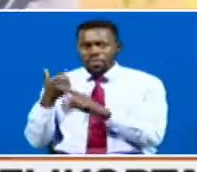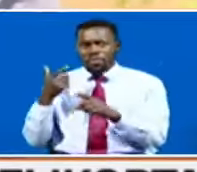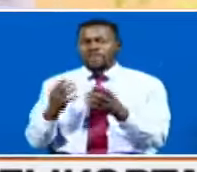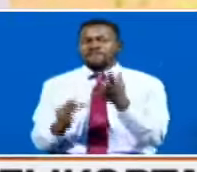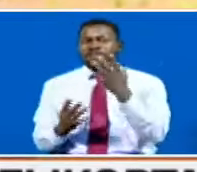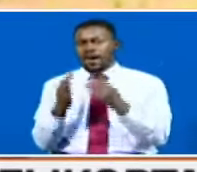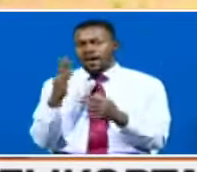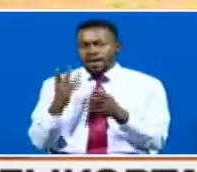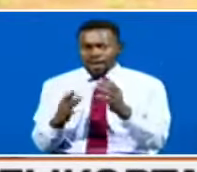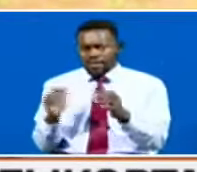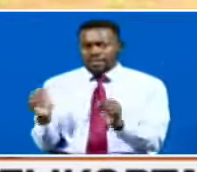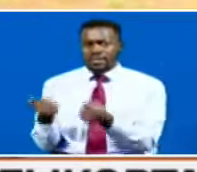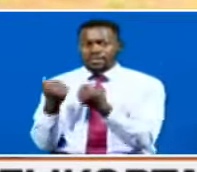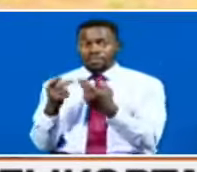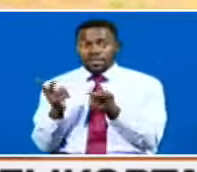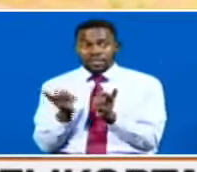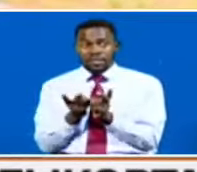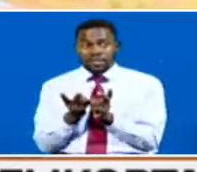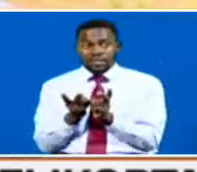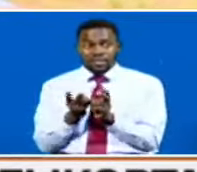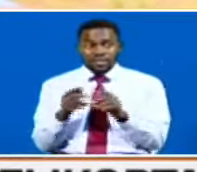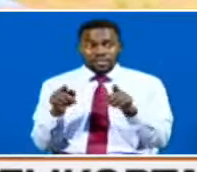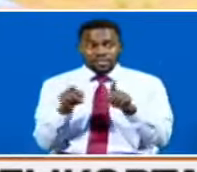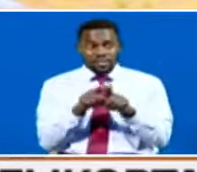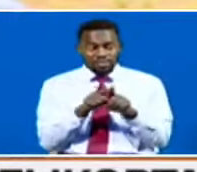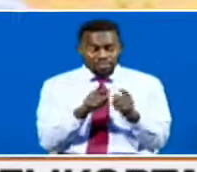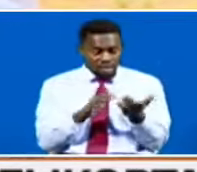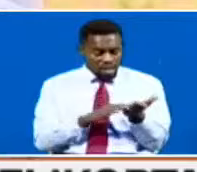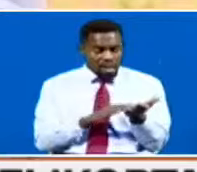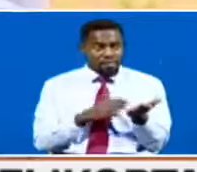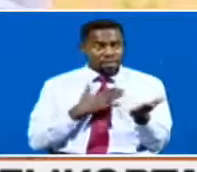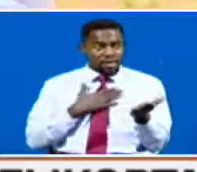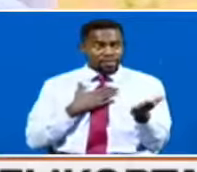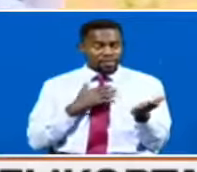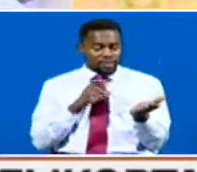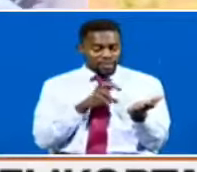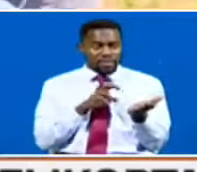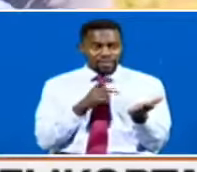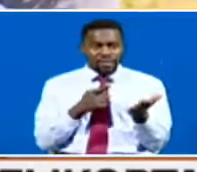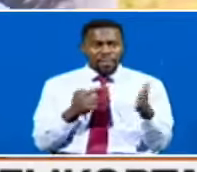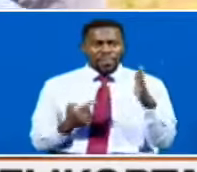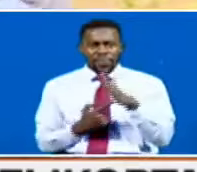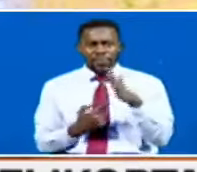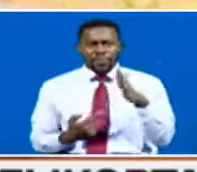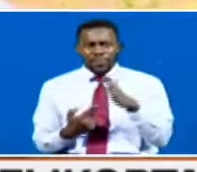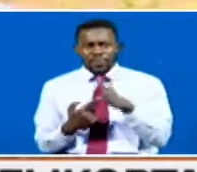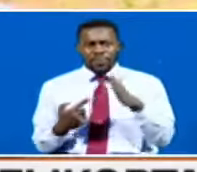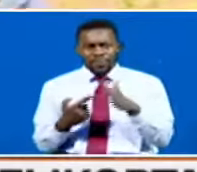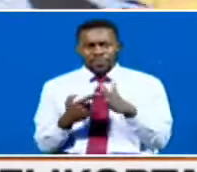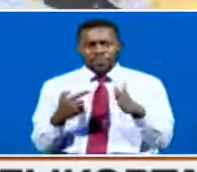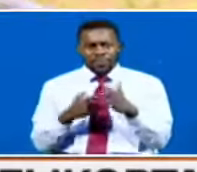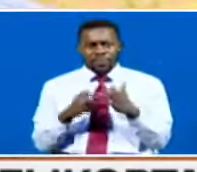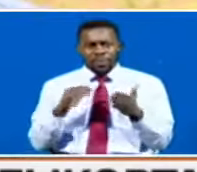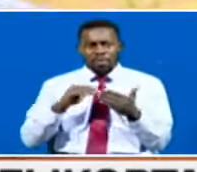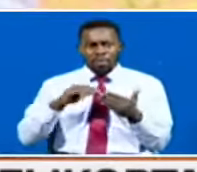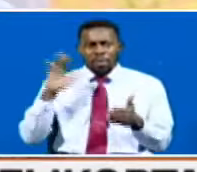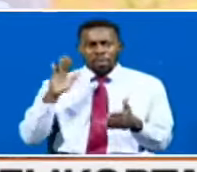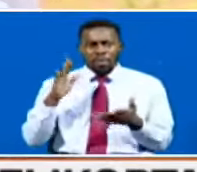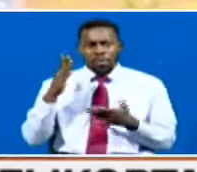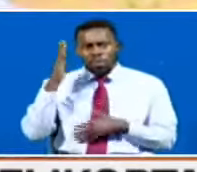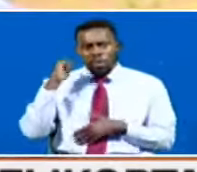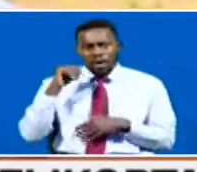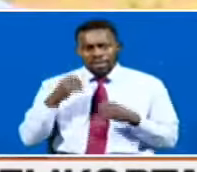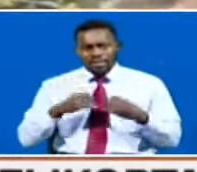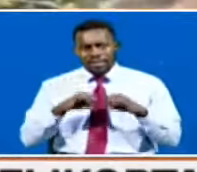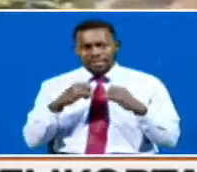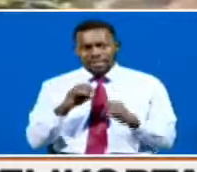huko. Hata ukiona saa hizi mkono yangu ilikuwa imechomeka na nini na mipa sababu ulikuwa nafuruta mwingine ameingia kwa